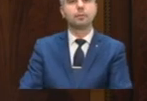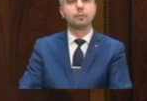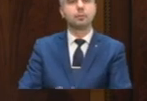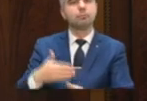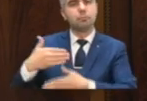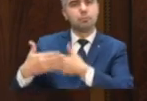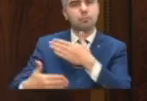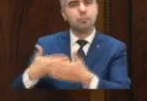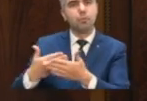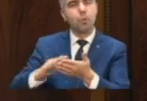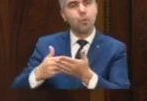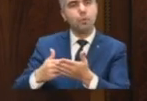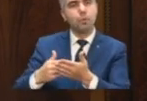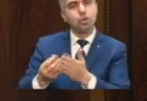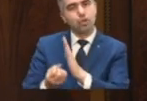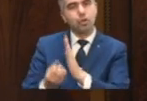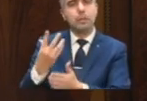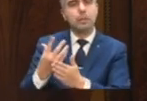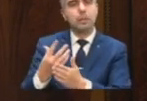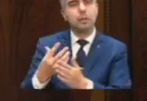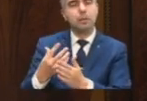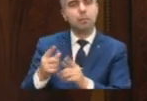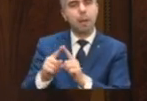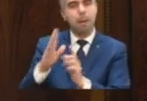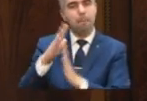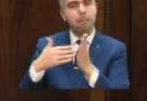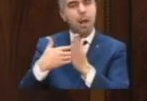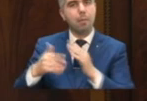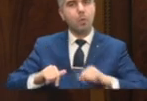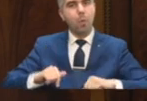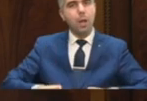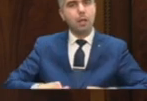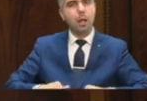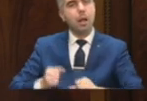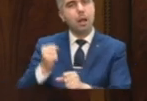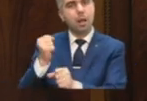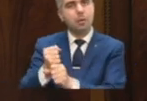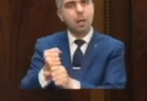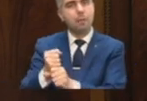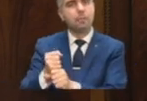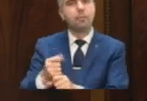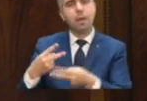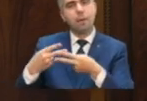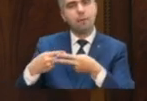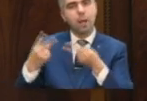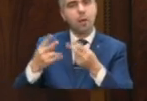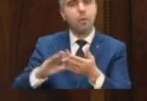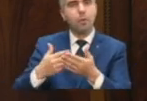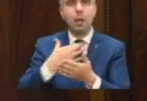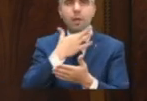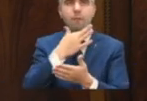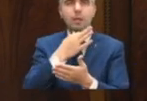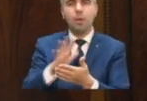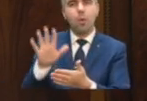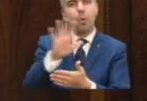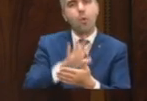هو داخل في التصور الجديد اللي غيسمح لنا اليوم اننا نهضروا على ديك البرنامج السكن الميسر